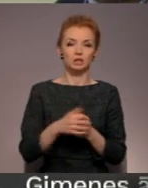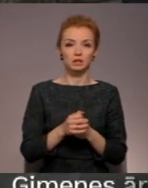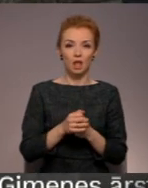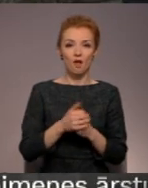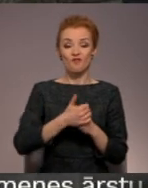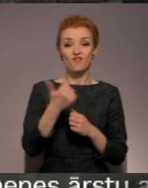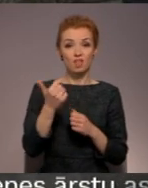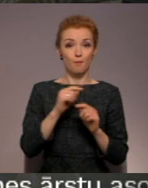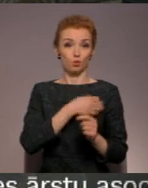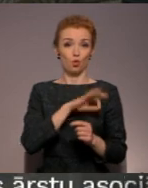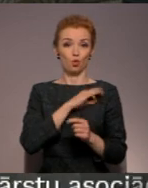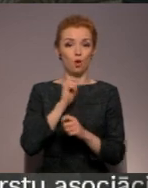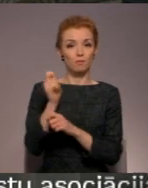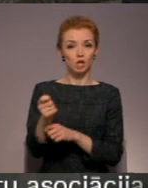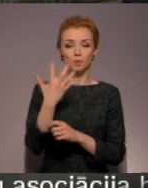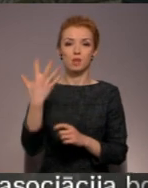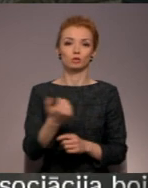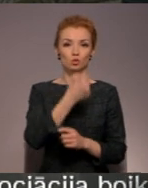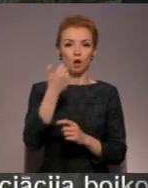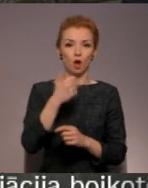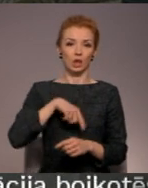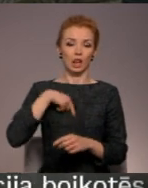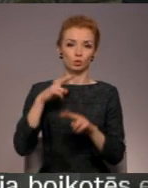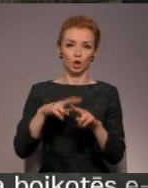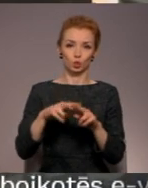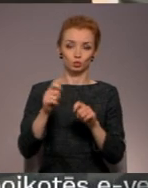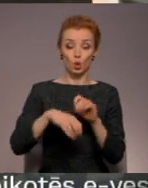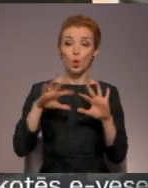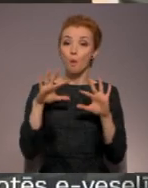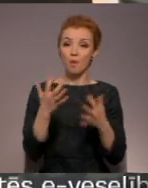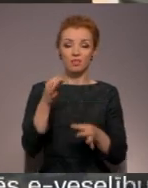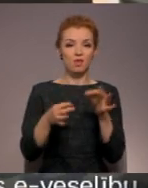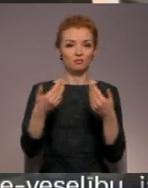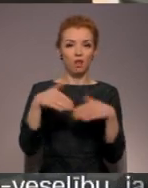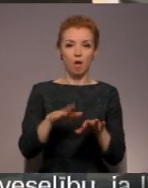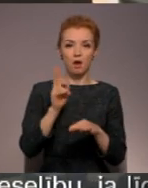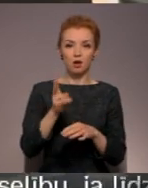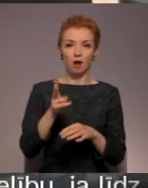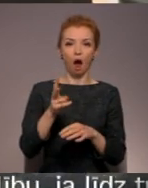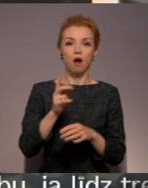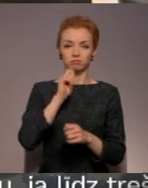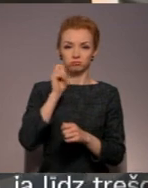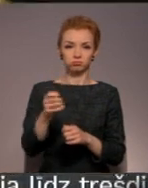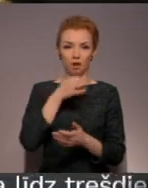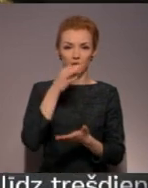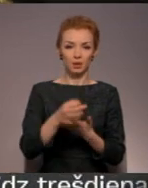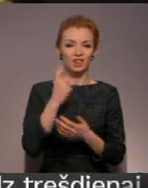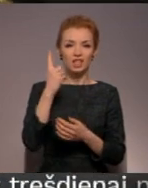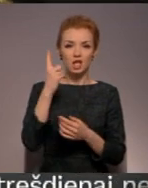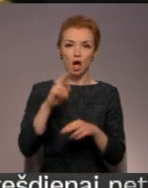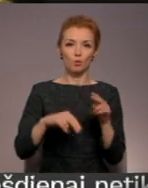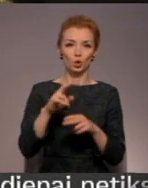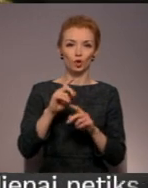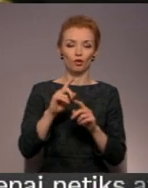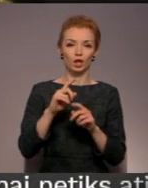Viņiem prokurori lūdza piemērot 5 gadus ilgu cietumsodu, taču tiesa lēma, ka pie atbildības jāsauc vienīgi